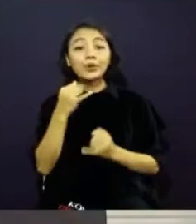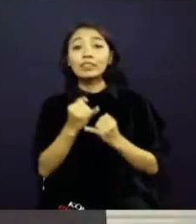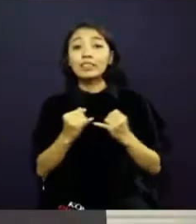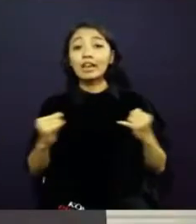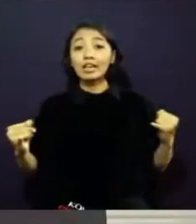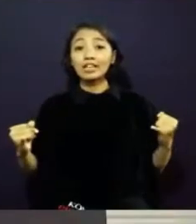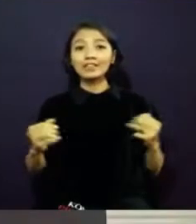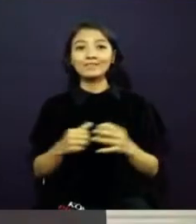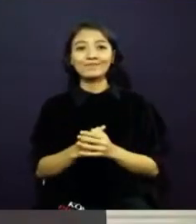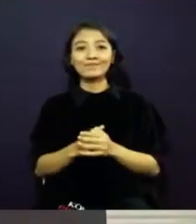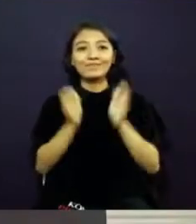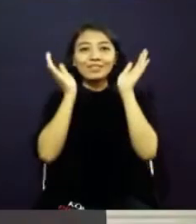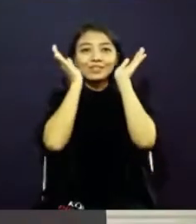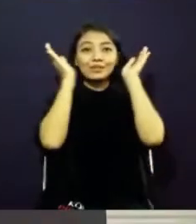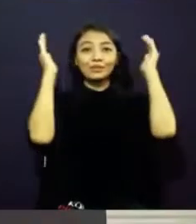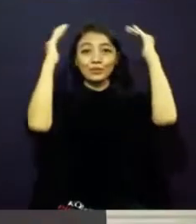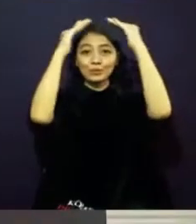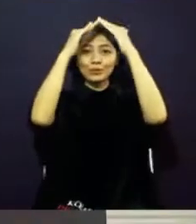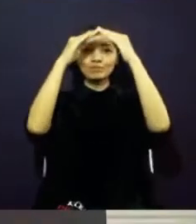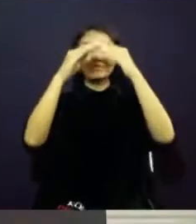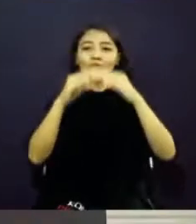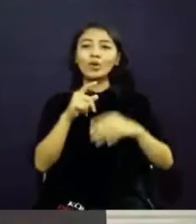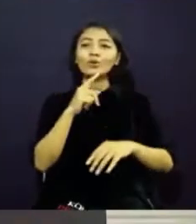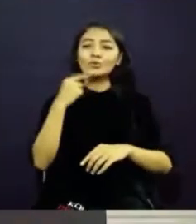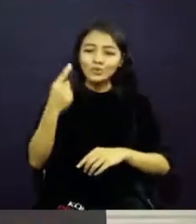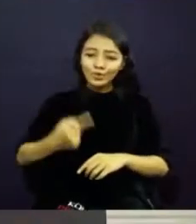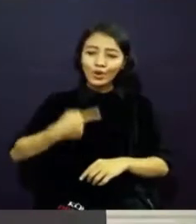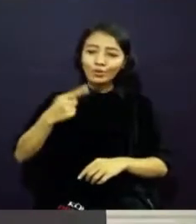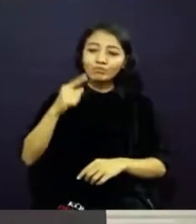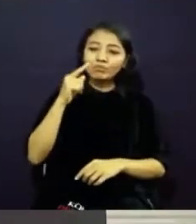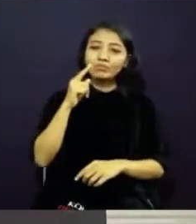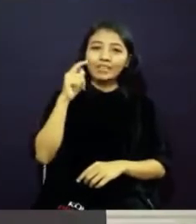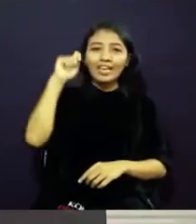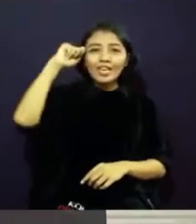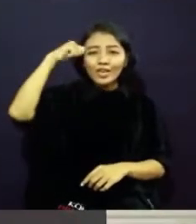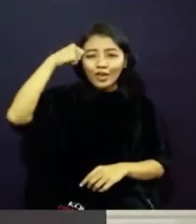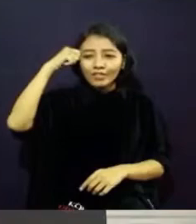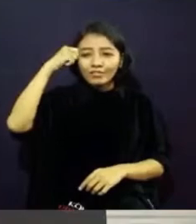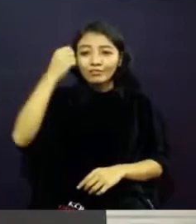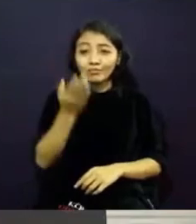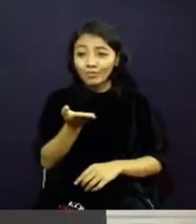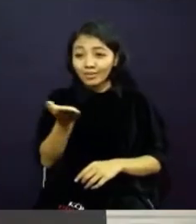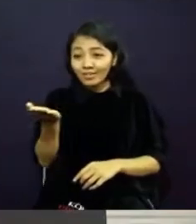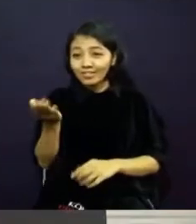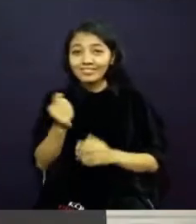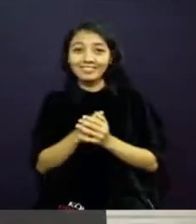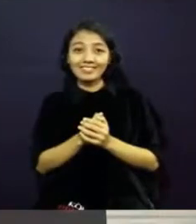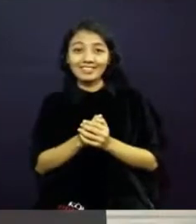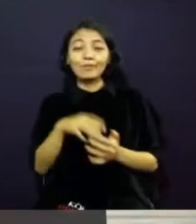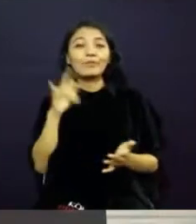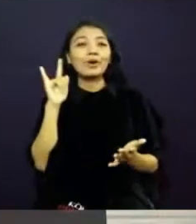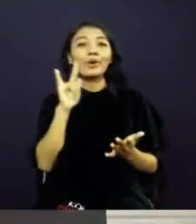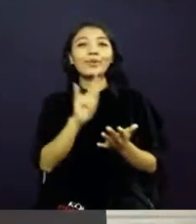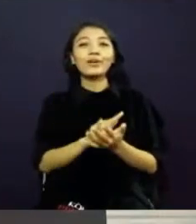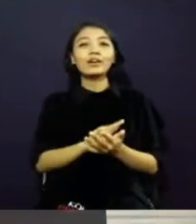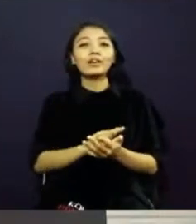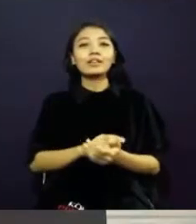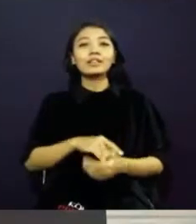saya selalu mengingatkan mereka bahwa Imam itu